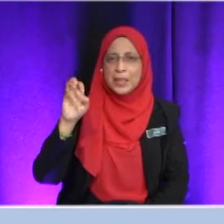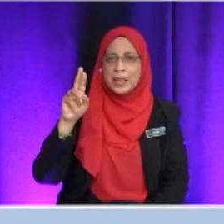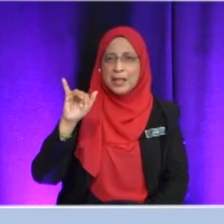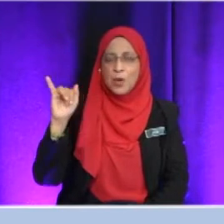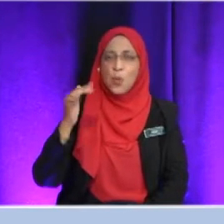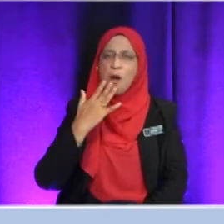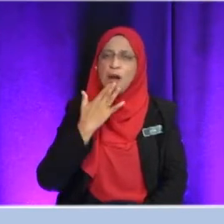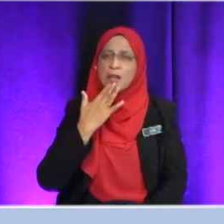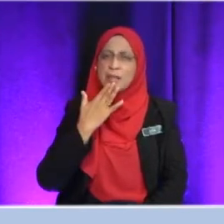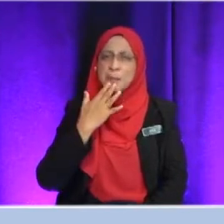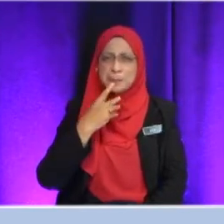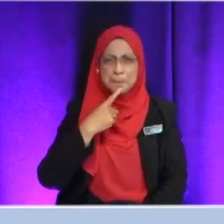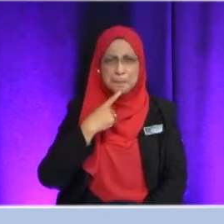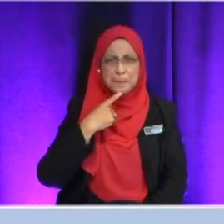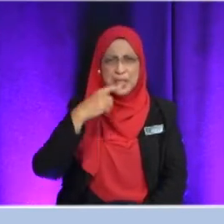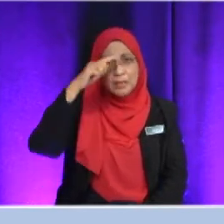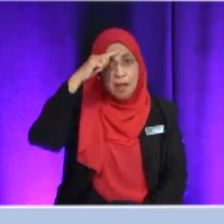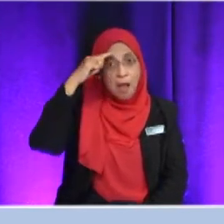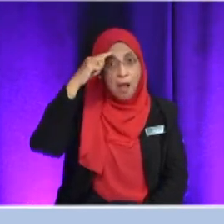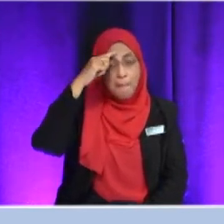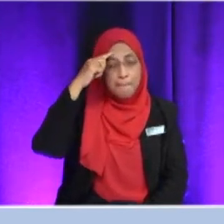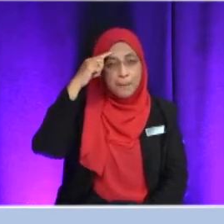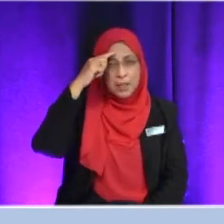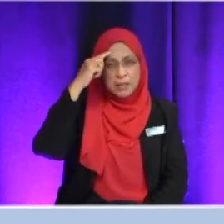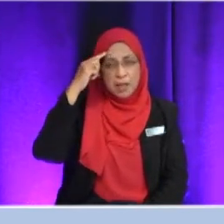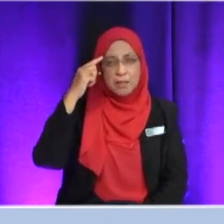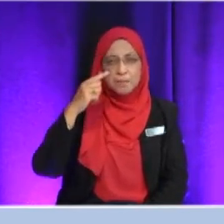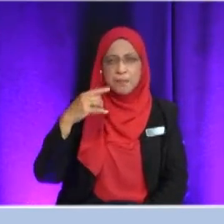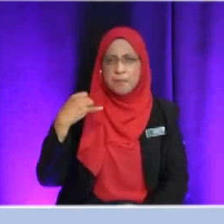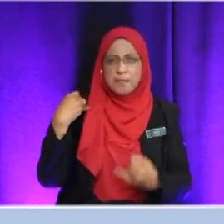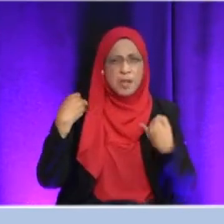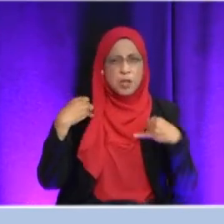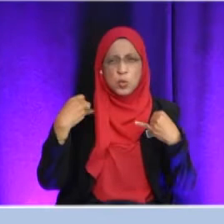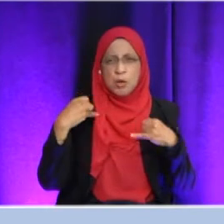yang hitam tapi tak sesuai lagi